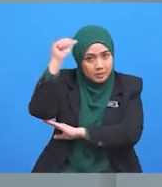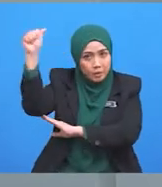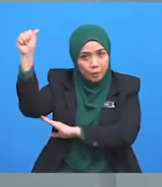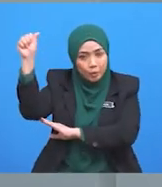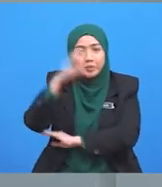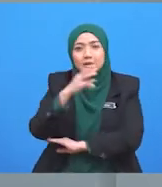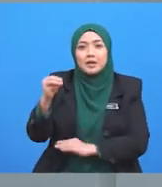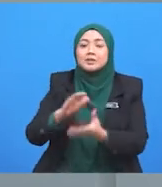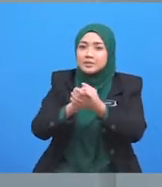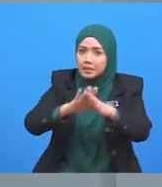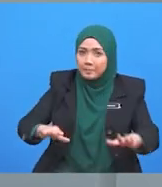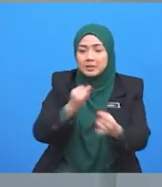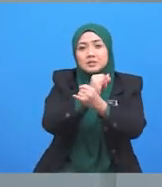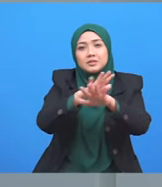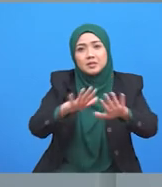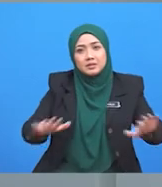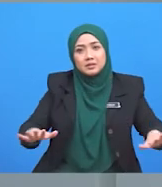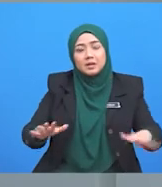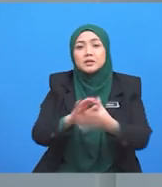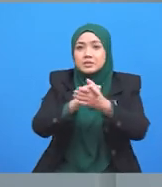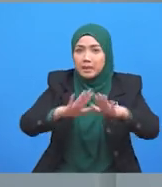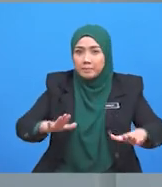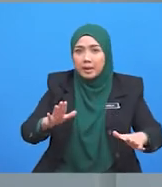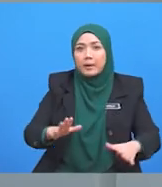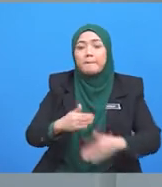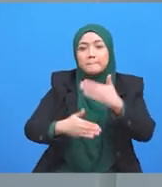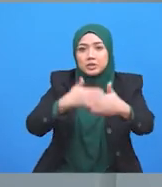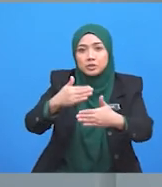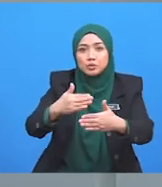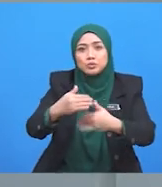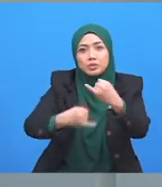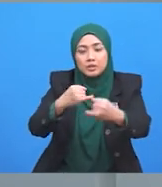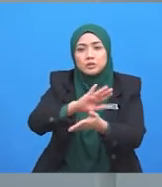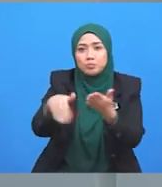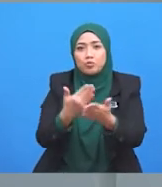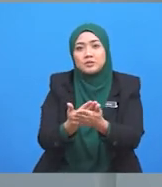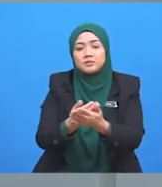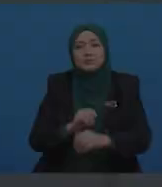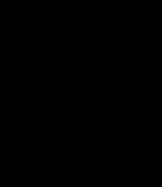assalamualaikum dan selamat sejahtera. Selamat maju jaya semua.